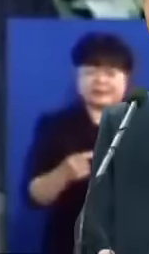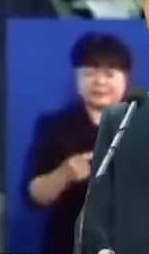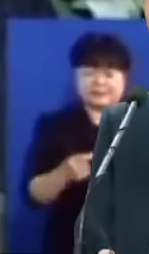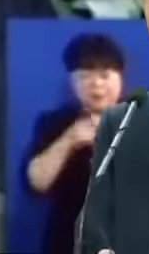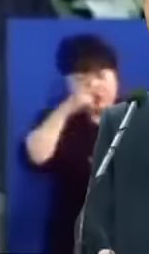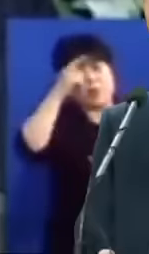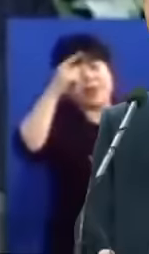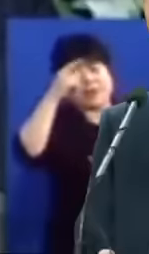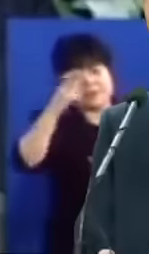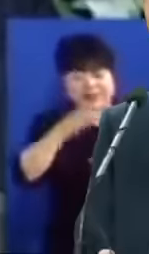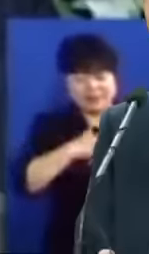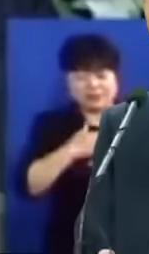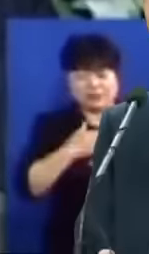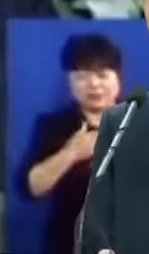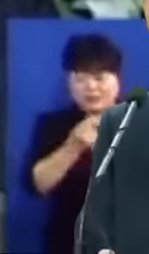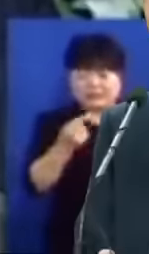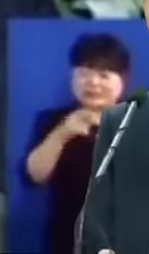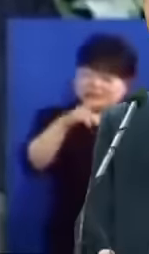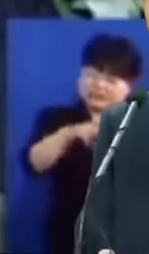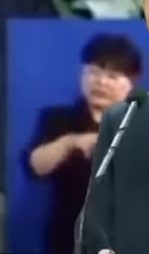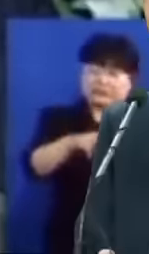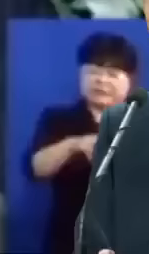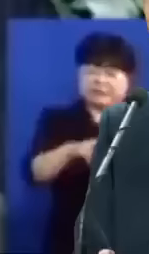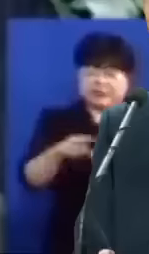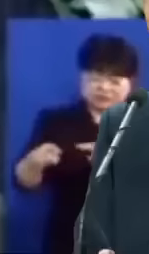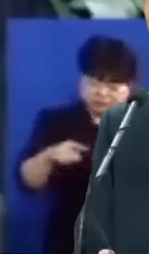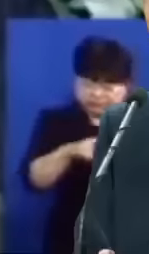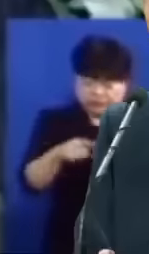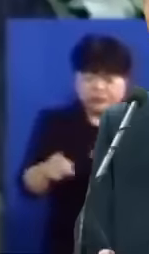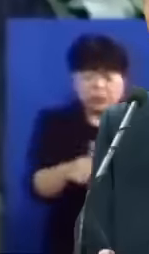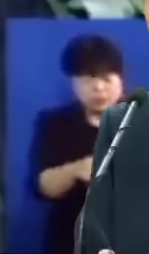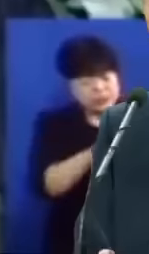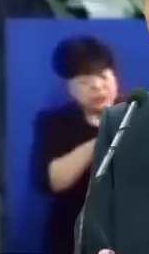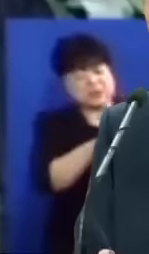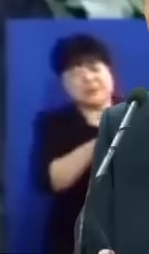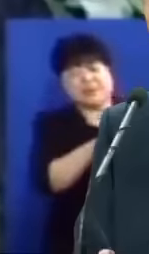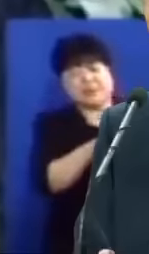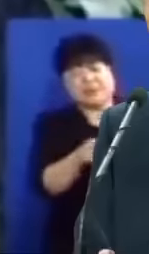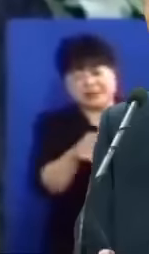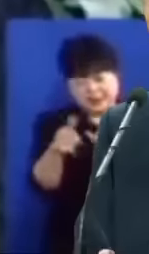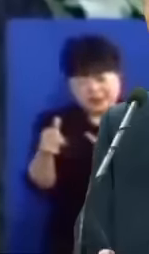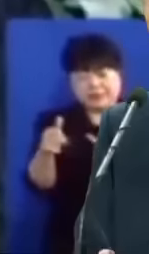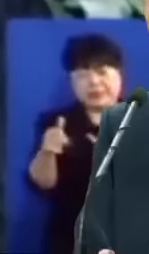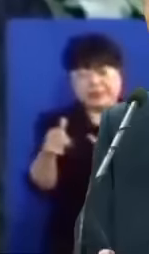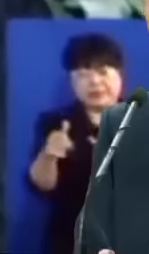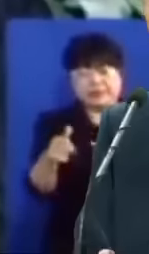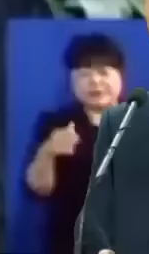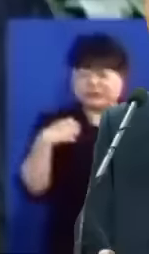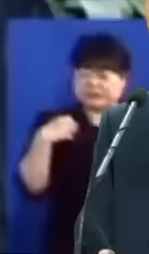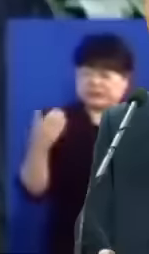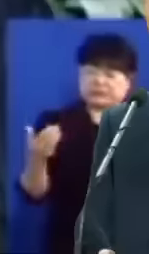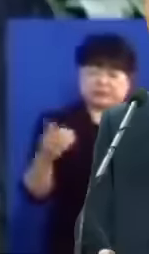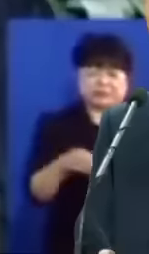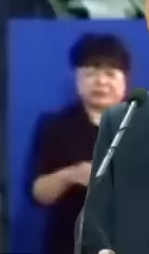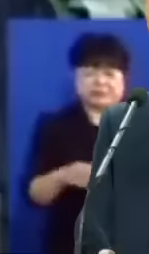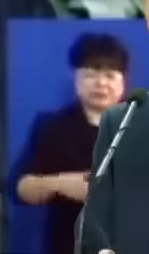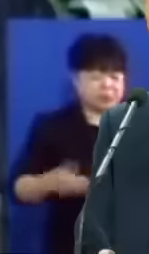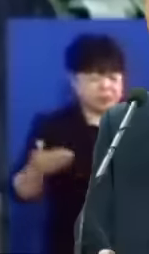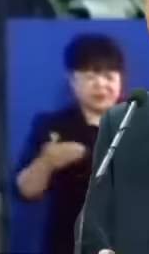그러므로 나도 당신과 똑같이 축구 행사를 하겠다면 남편이 내가 책임질 필요가 어딨냐,